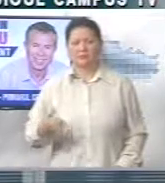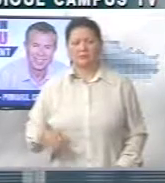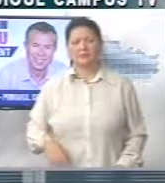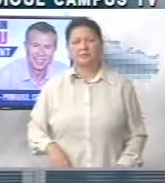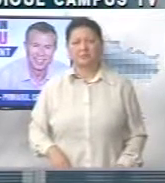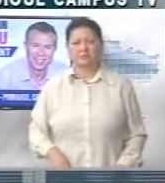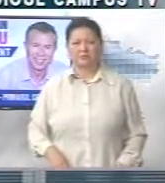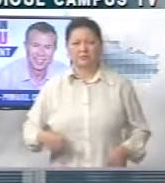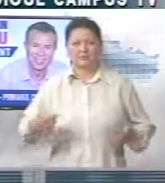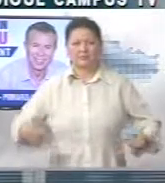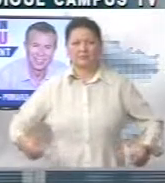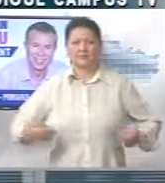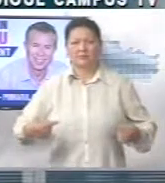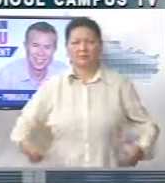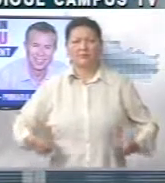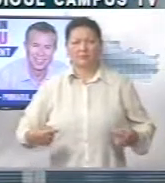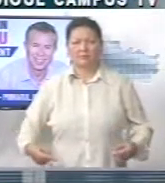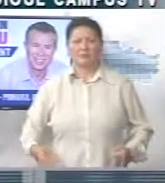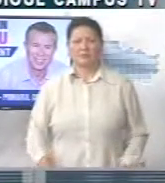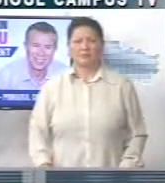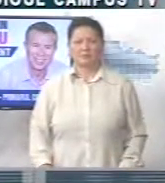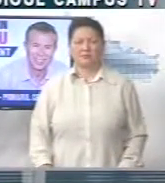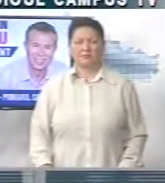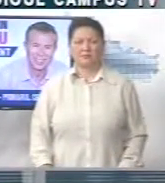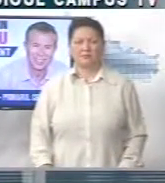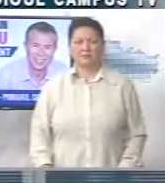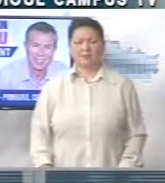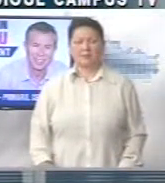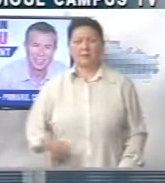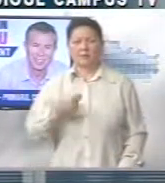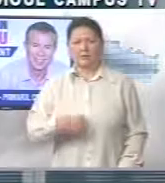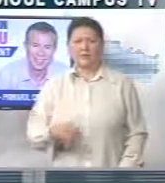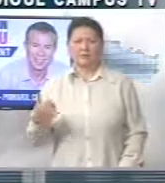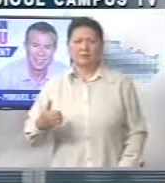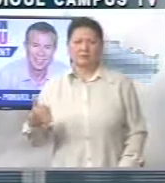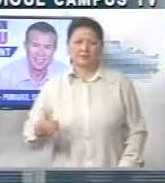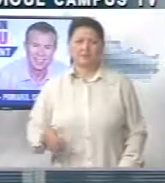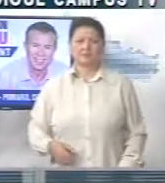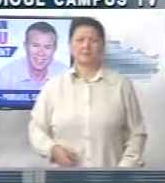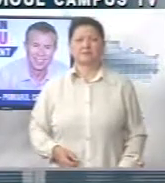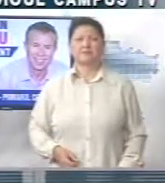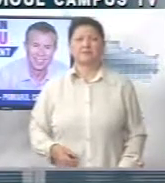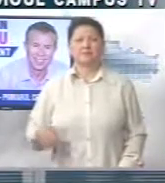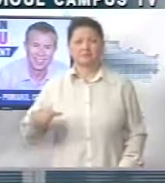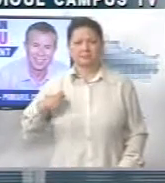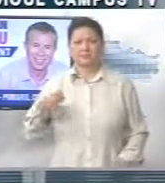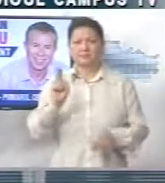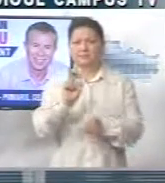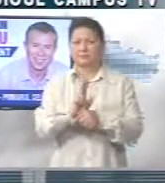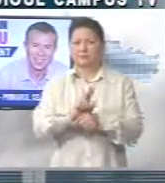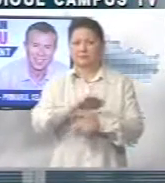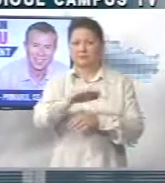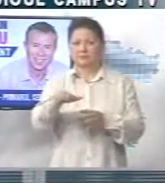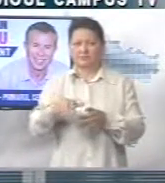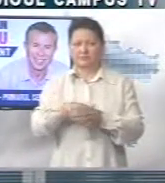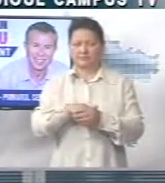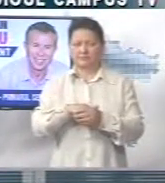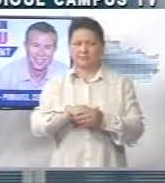Și mă refer la persoanele care sunt îngrijite de un membru de familie, nu de un soțitor, care